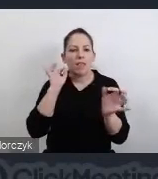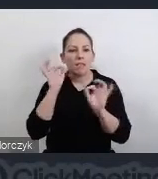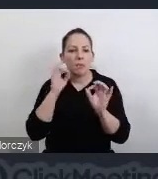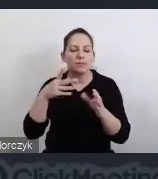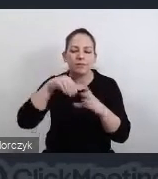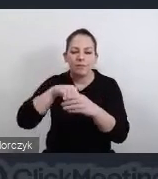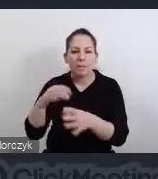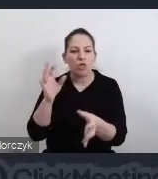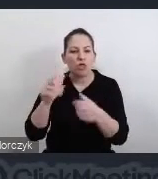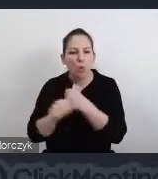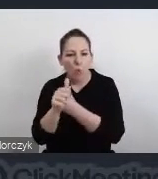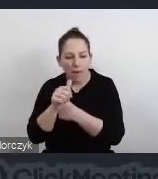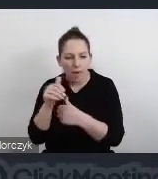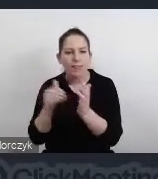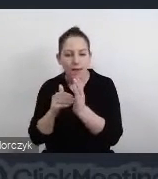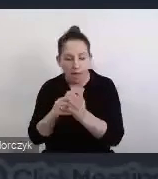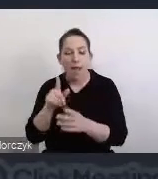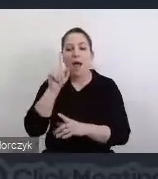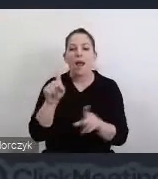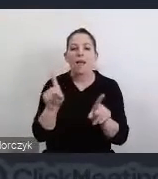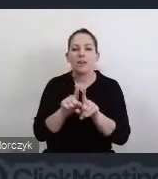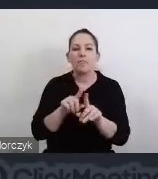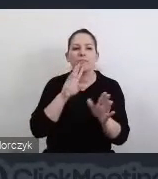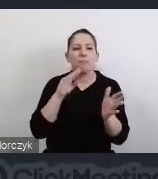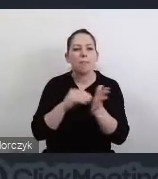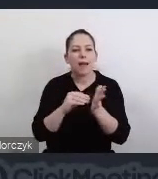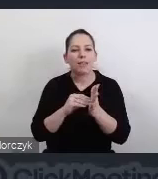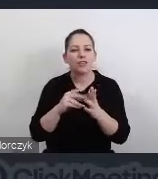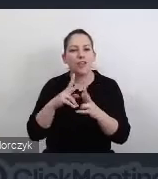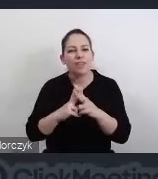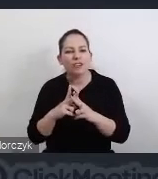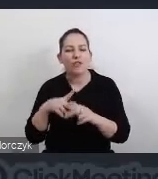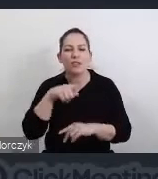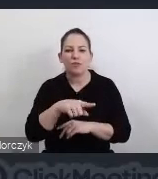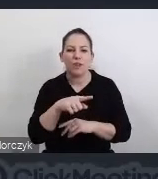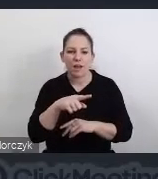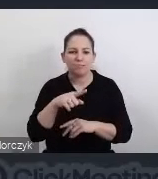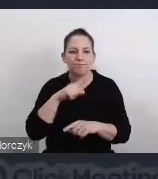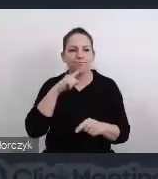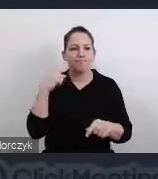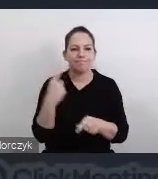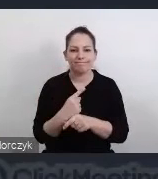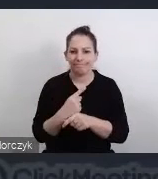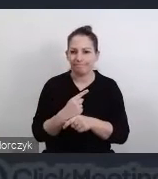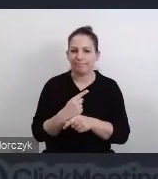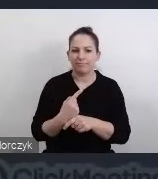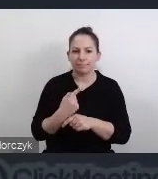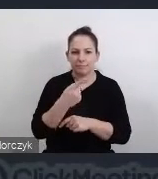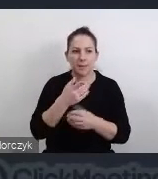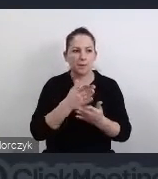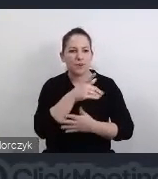dokumentów, ale też jako praktyczne narzędzie do podejmowania decyzji przez